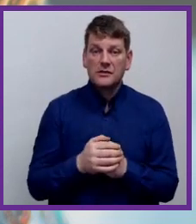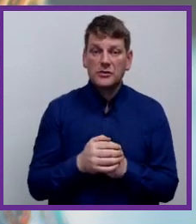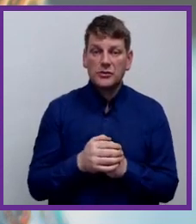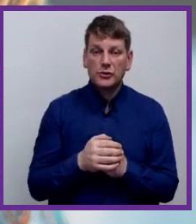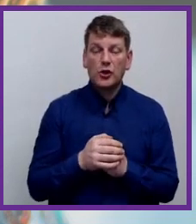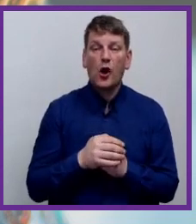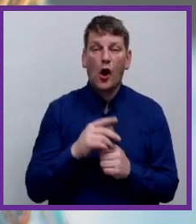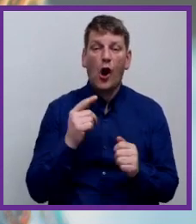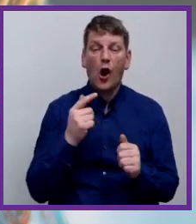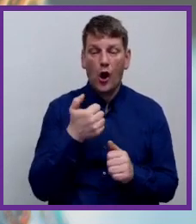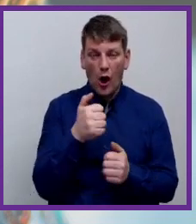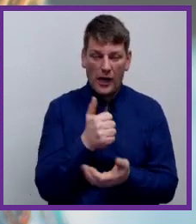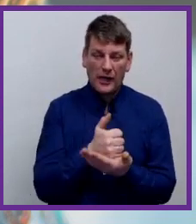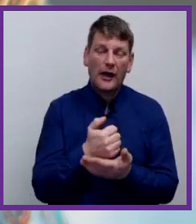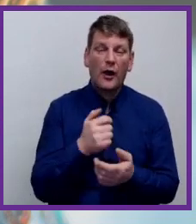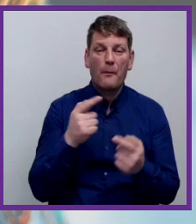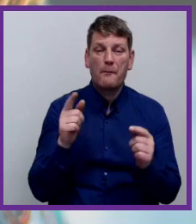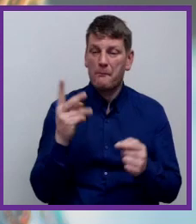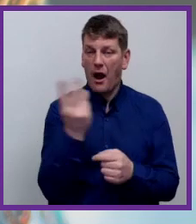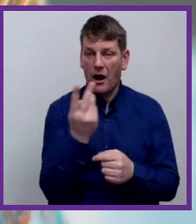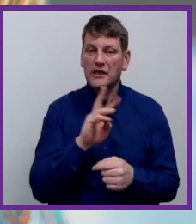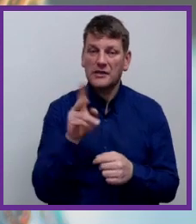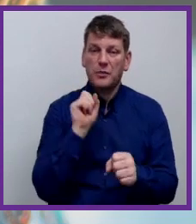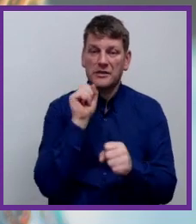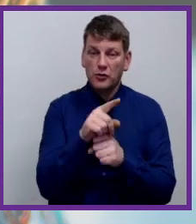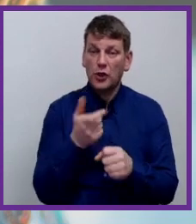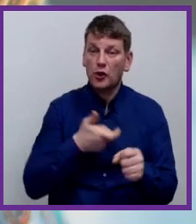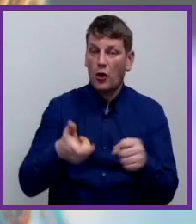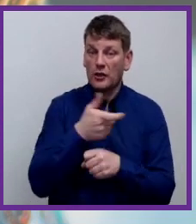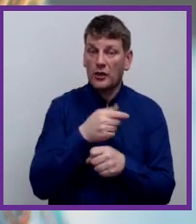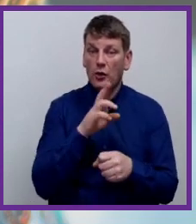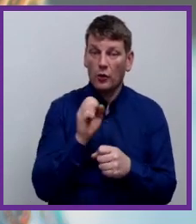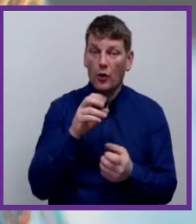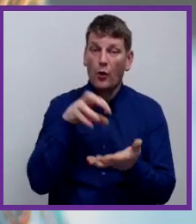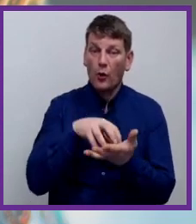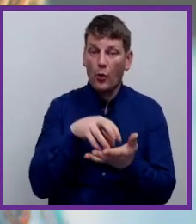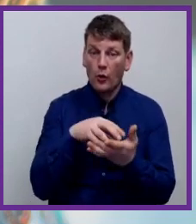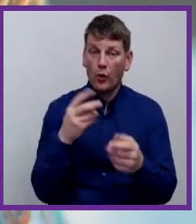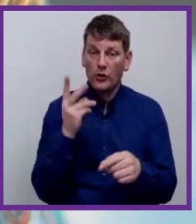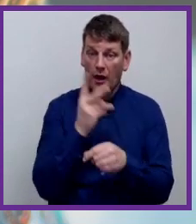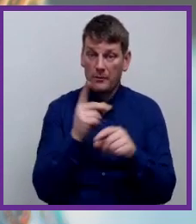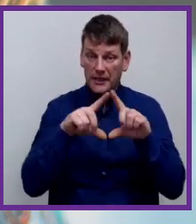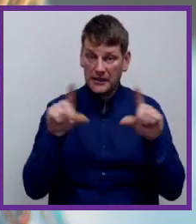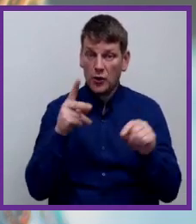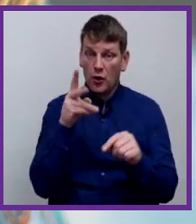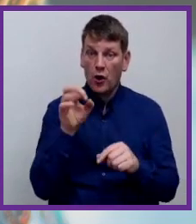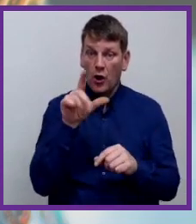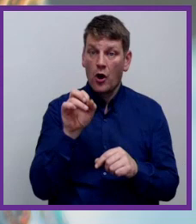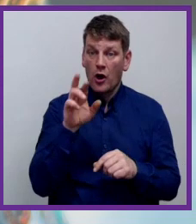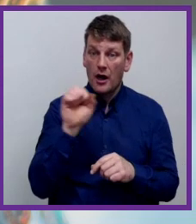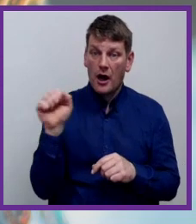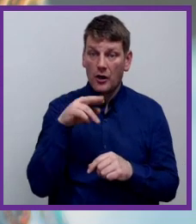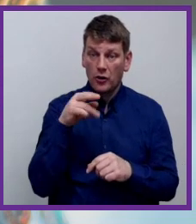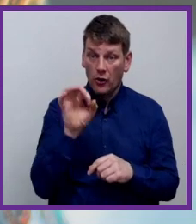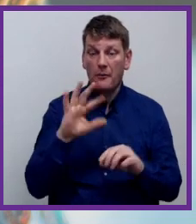homoseksuāls pāris, kurš pasūtīja torpedu no kūku darbnīcas Kolorādā.